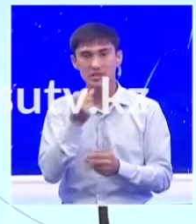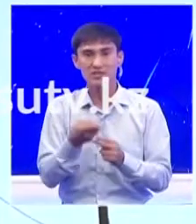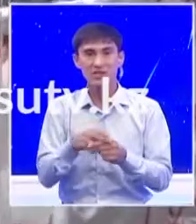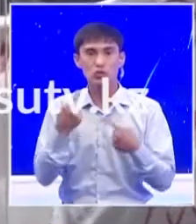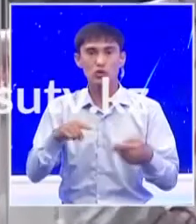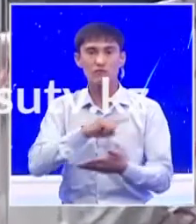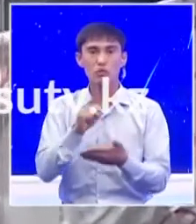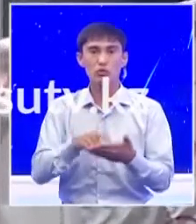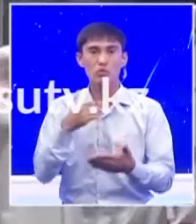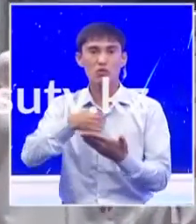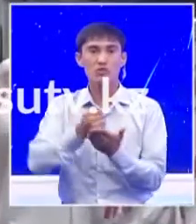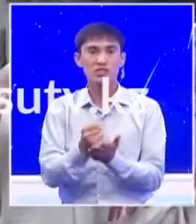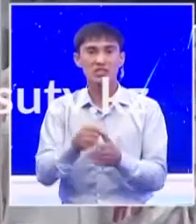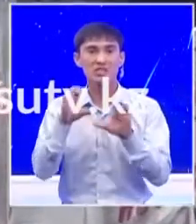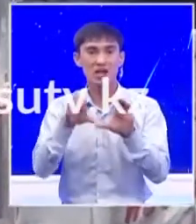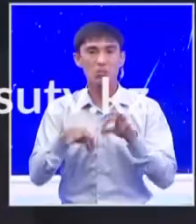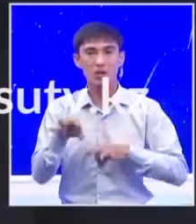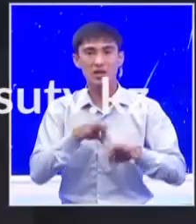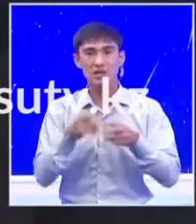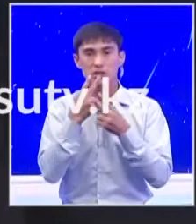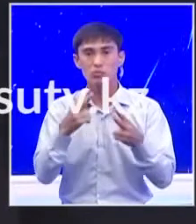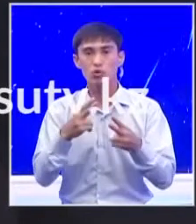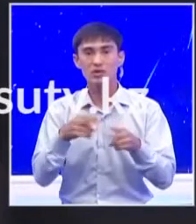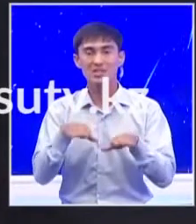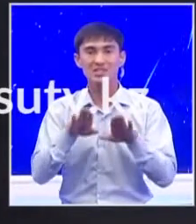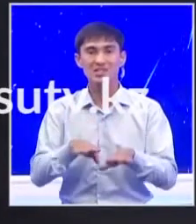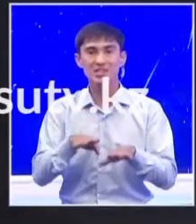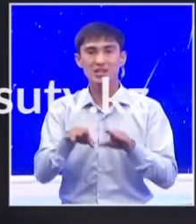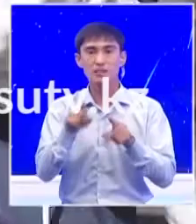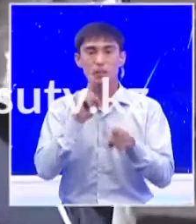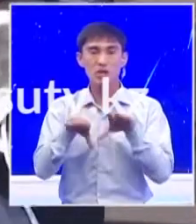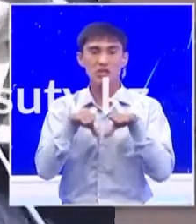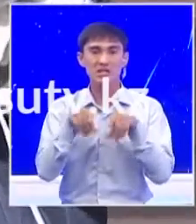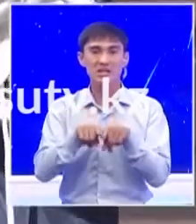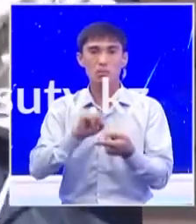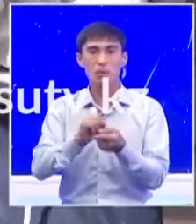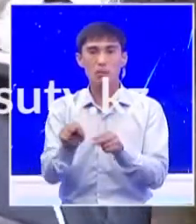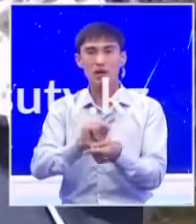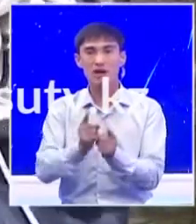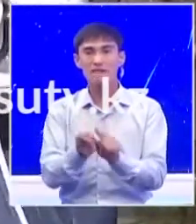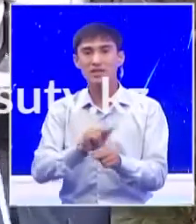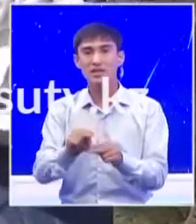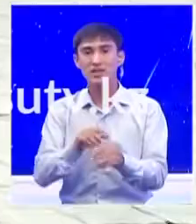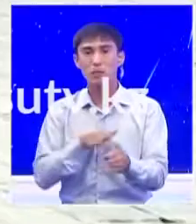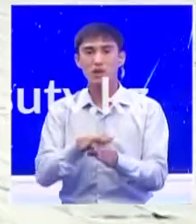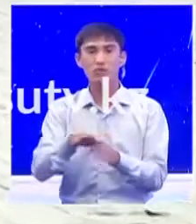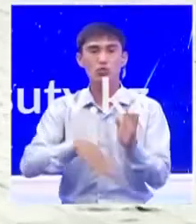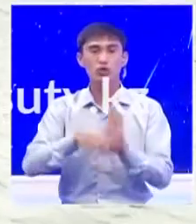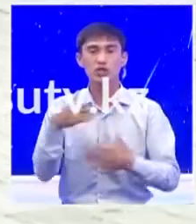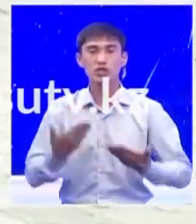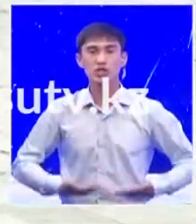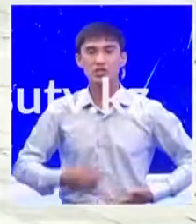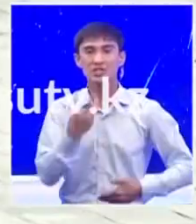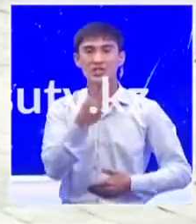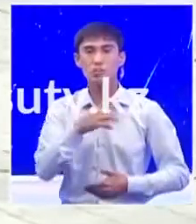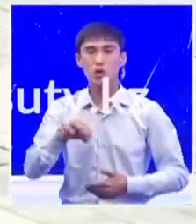другие вопросы были утверждены в законопроекте и рассмотрены на заседании Мажилиса. Эти поправки направлены на улучшение жизни более